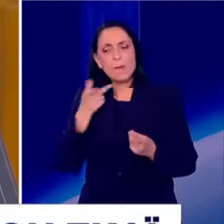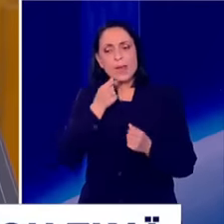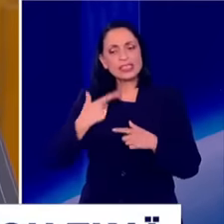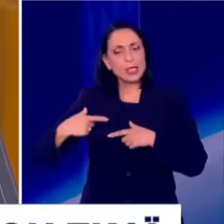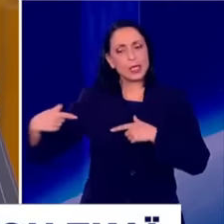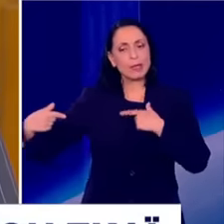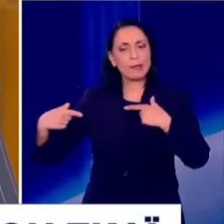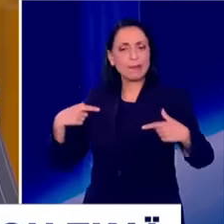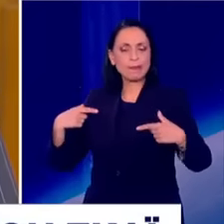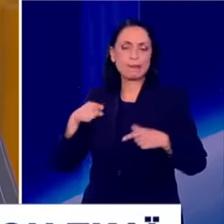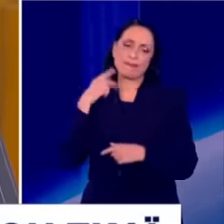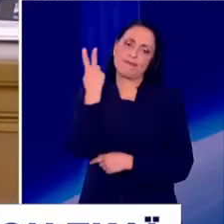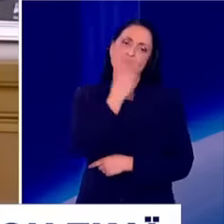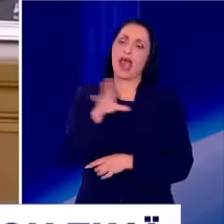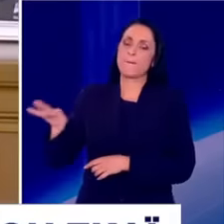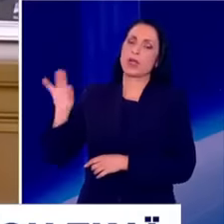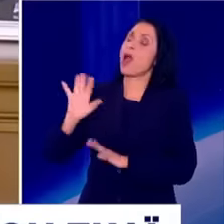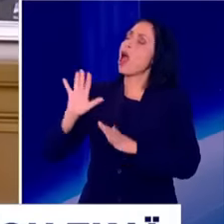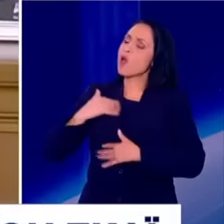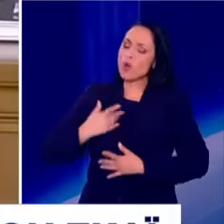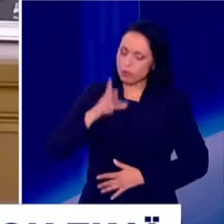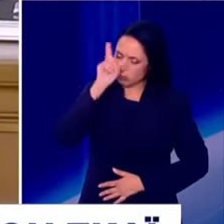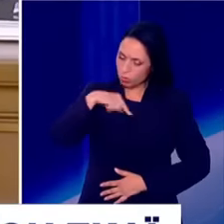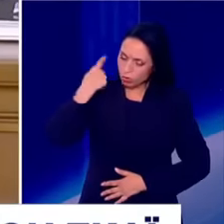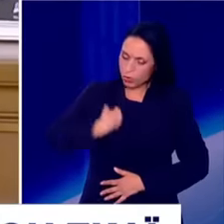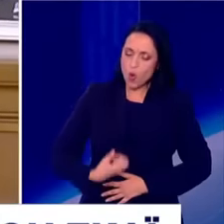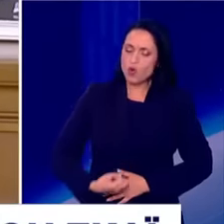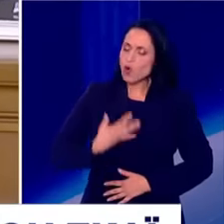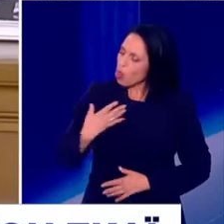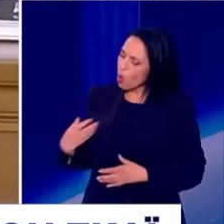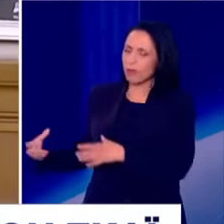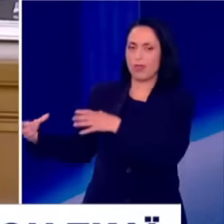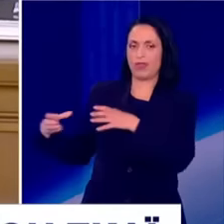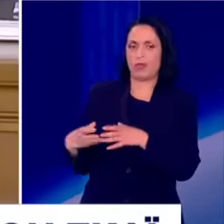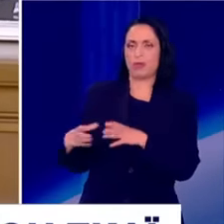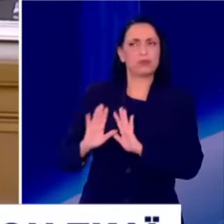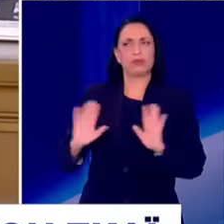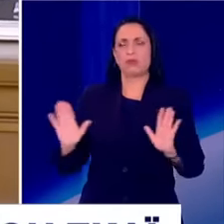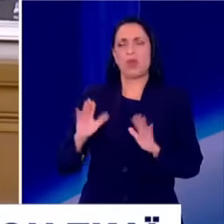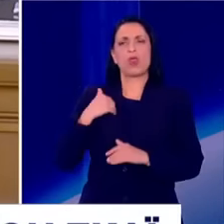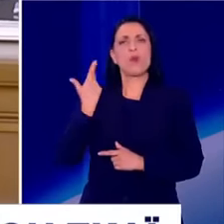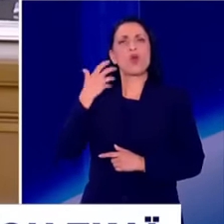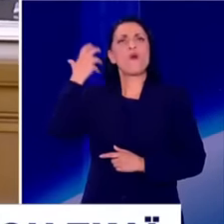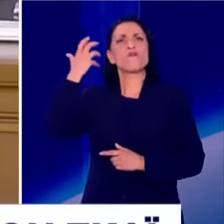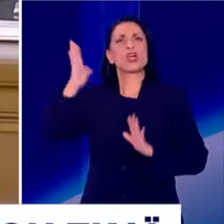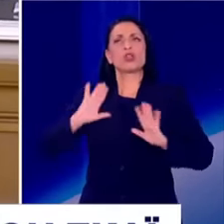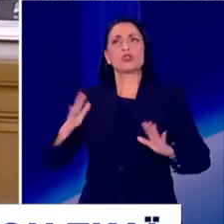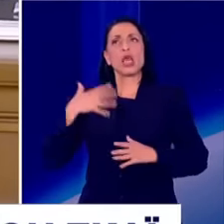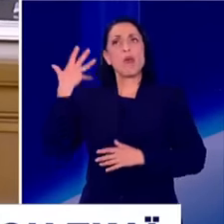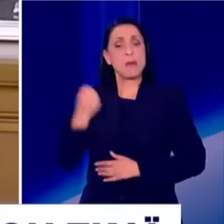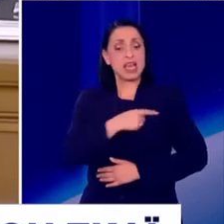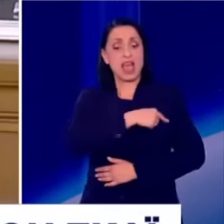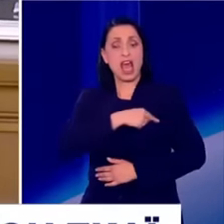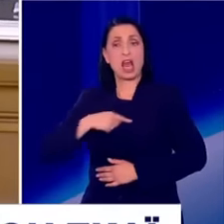από κάποιες επιλογές σας. Εγώ τους νιώθω δίπλα μου και δεν μπορώ να φανταστώ ότι υπάρχει αρχηγός της Νέας Δημοκρατίας, ο